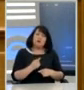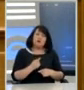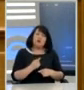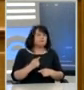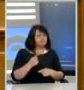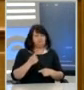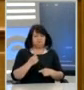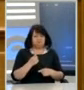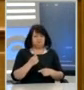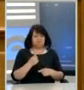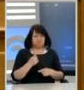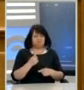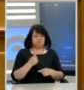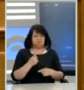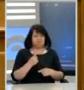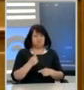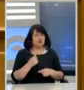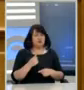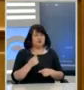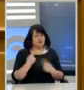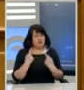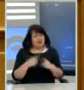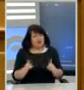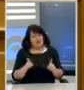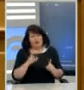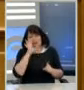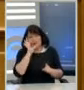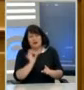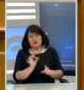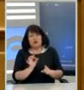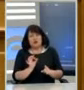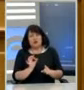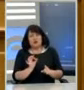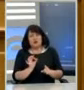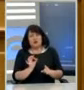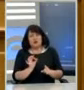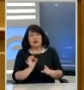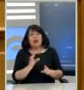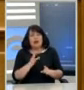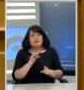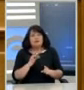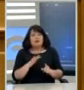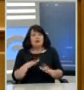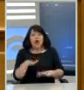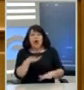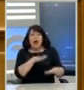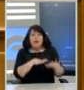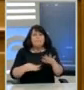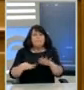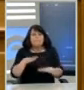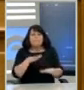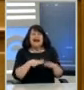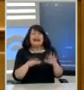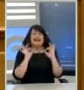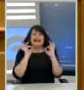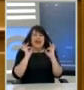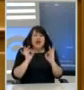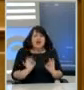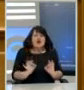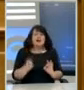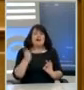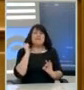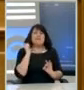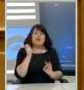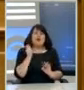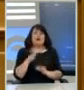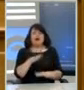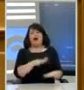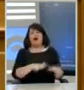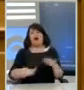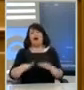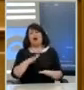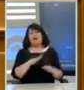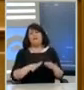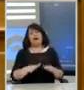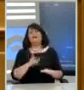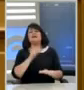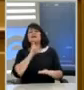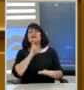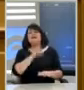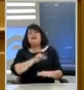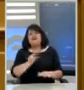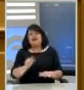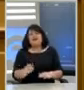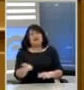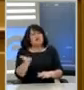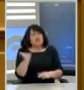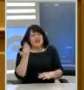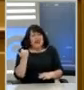Όμως η πραγματικότητα είναι ότι πρόκειται για απάτη. Κανονική πολιτική απάτη, όμοια της οποίας